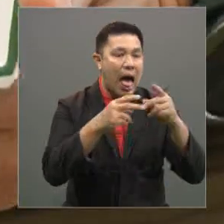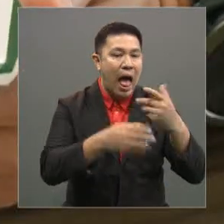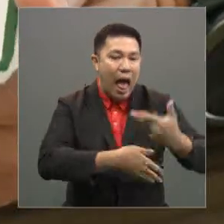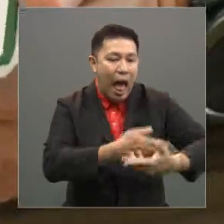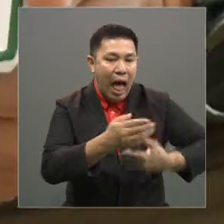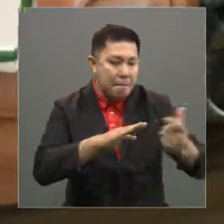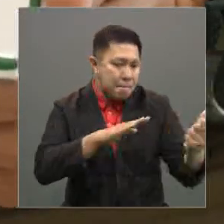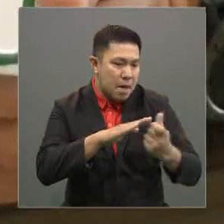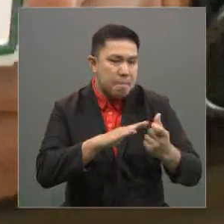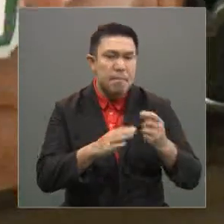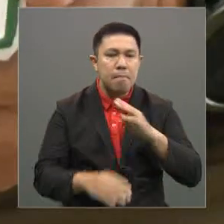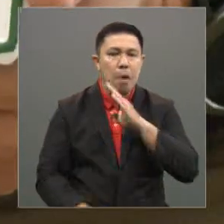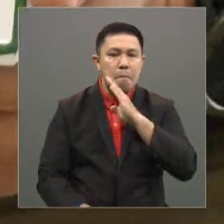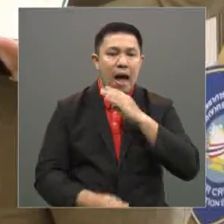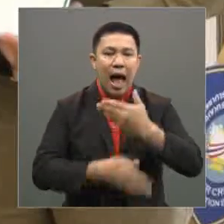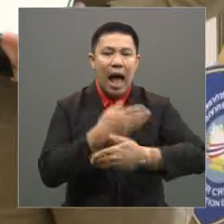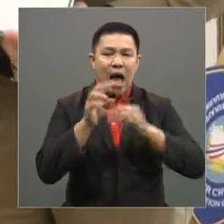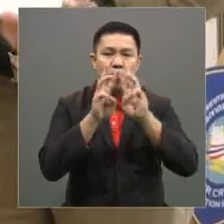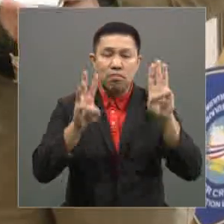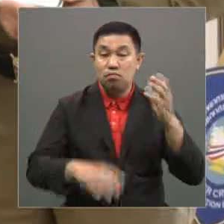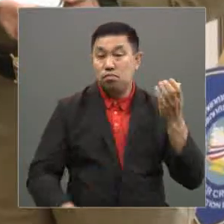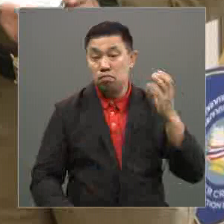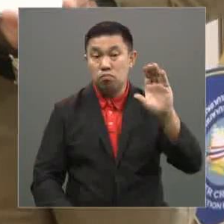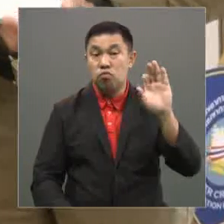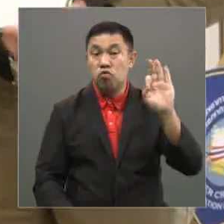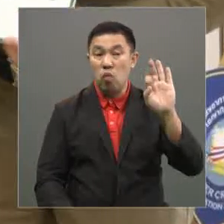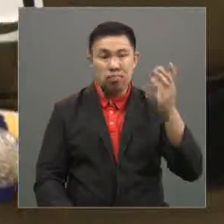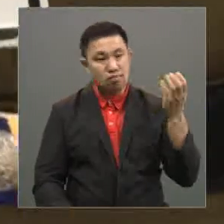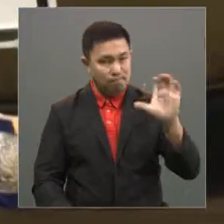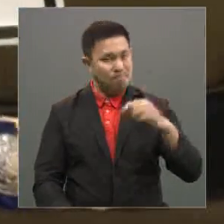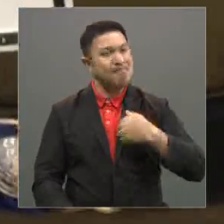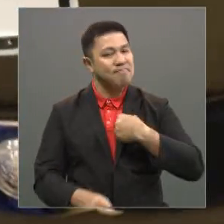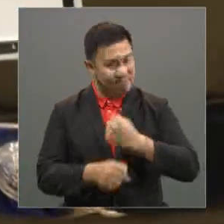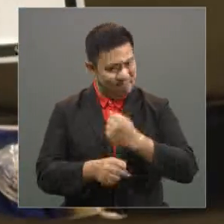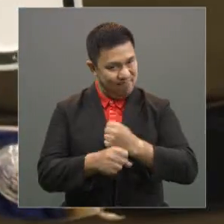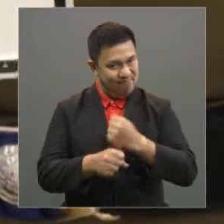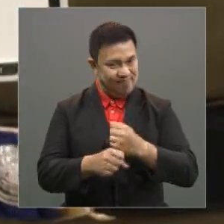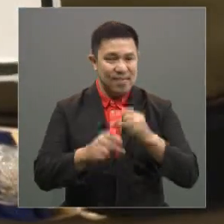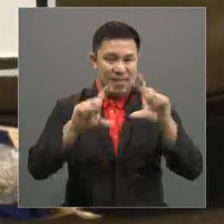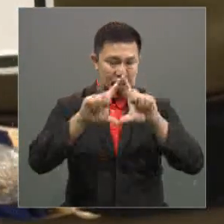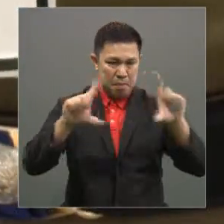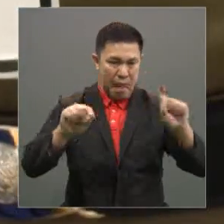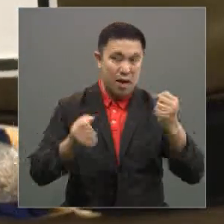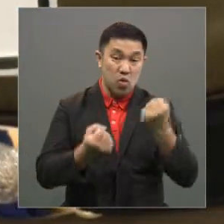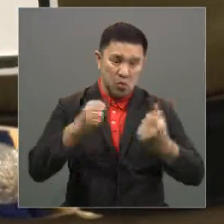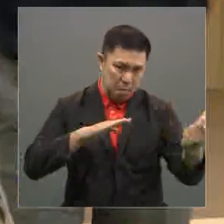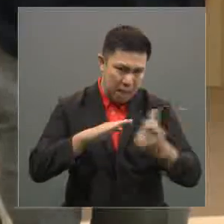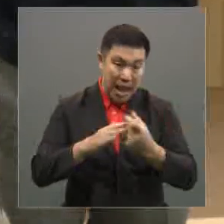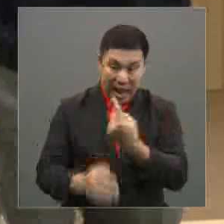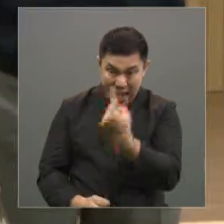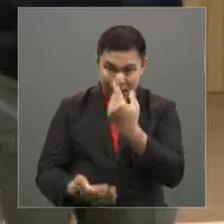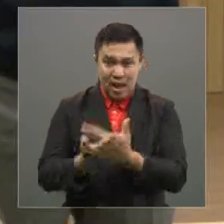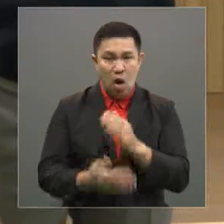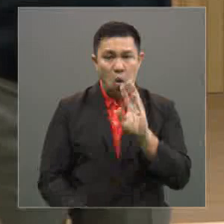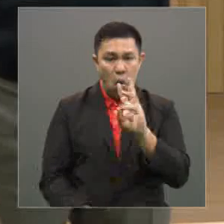ออนไลน์มีการโพสต์ข้อความผ่าน Facebookว่ารับทำป้ายทะเบียนรถทุกชนิดมีราคาให้แผ่นละ